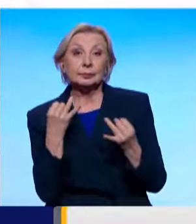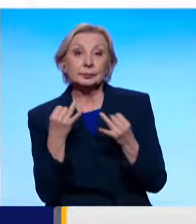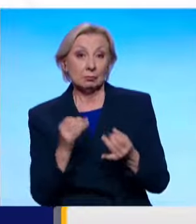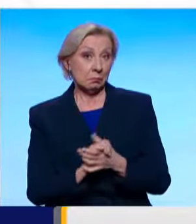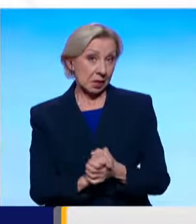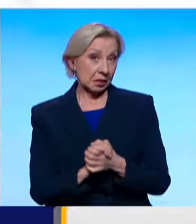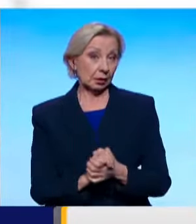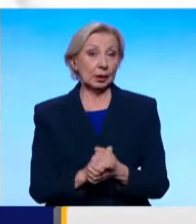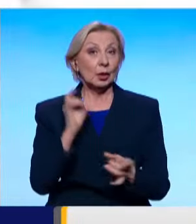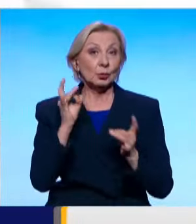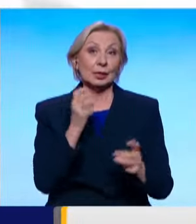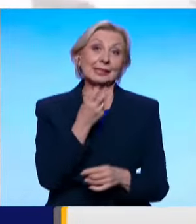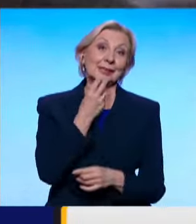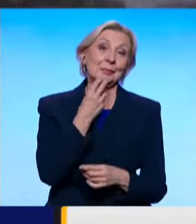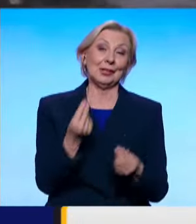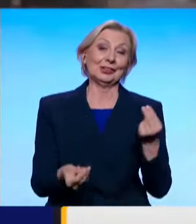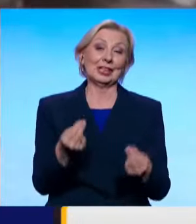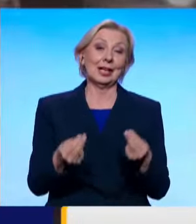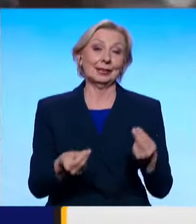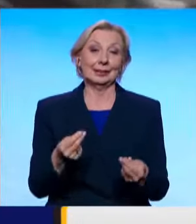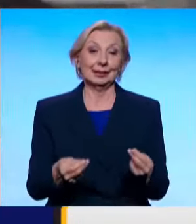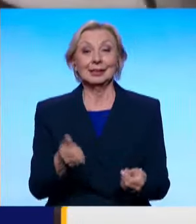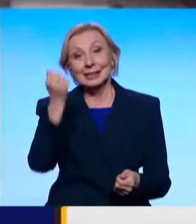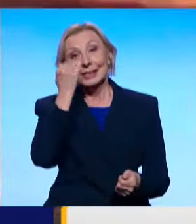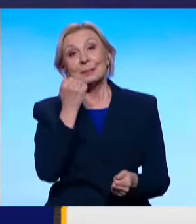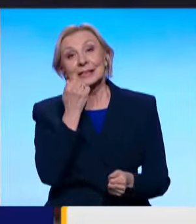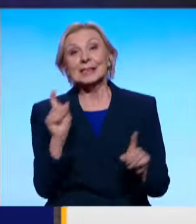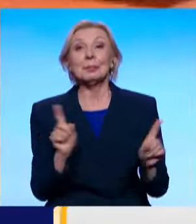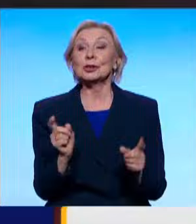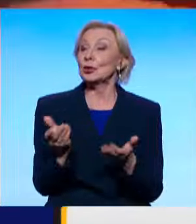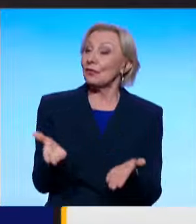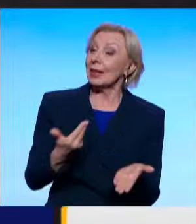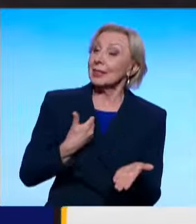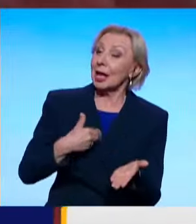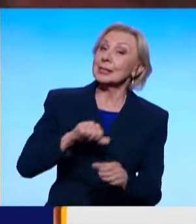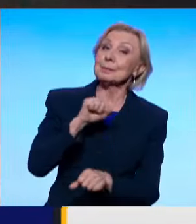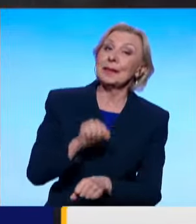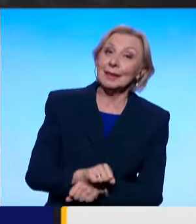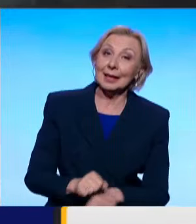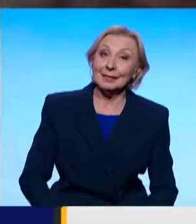поліцейського мирний. Лунають сміх та жарти. Спасибо, що ви нас спинили. Нам всі